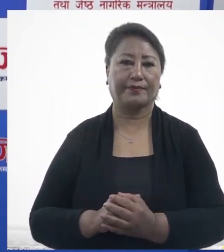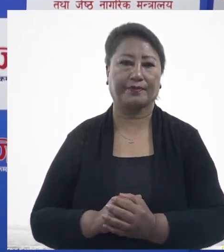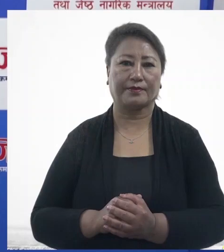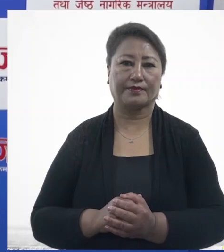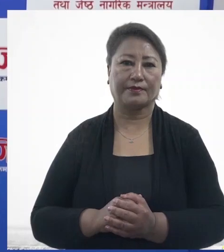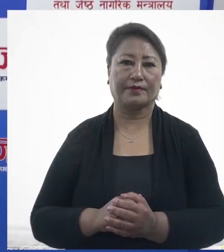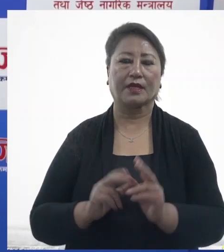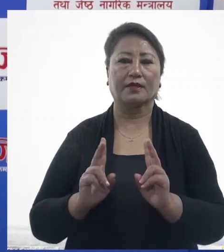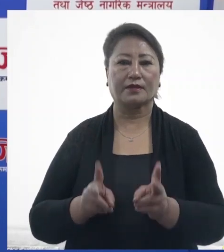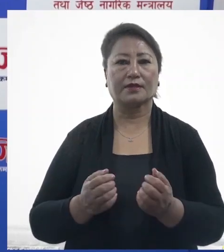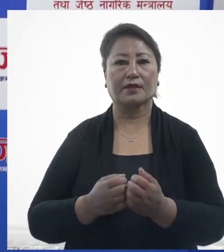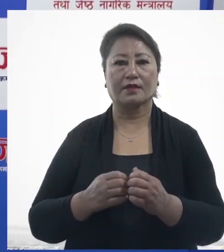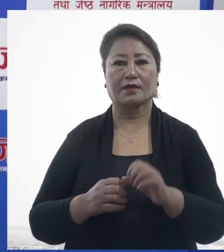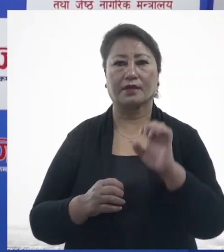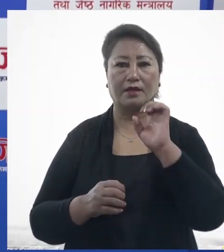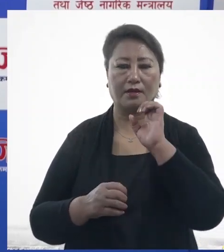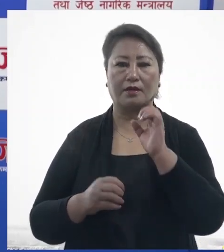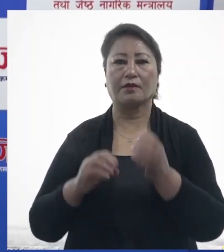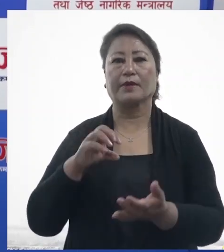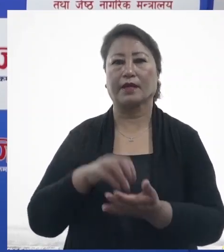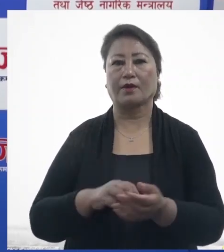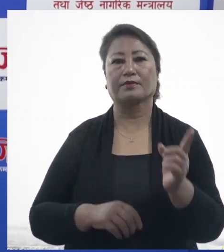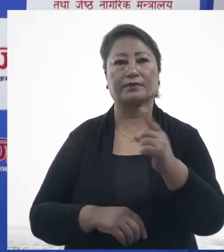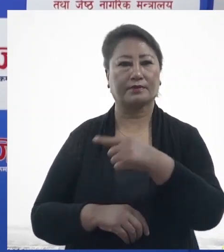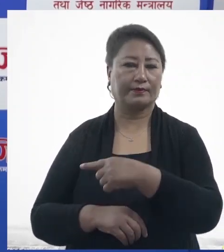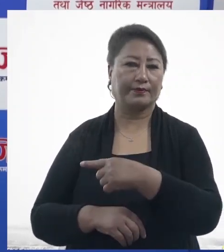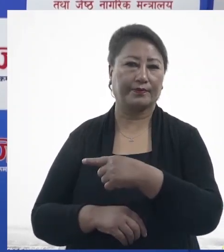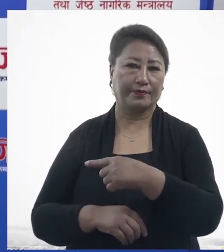4911092 त्यसै गरी हाम्रो इमेल ठेगाना रहेको छ